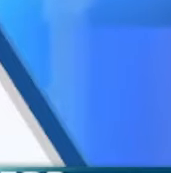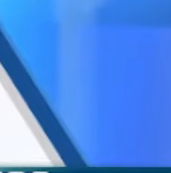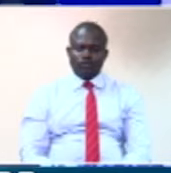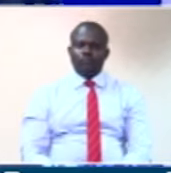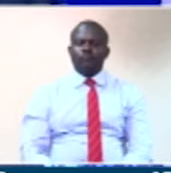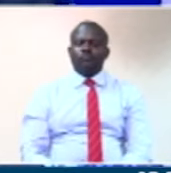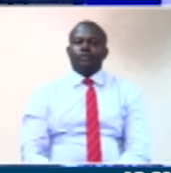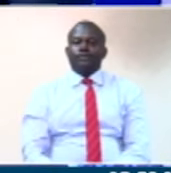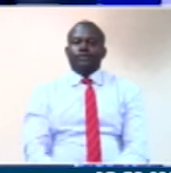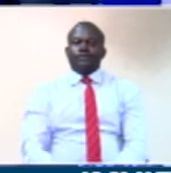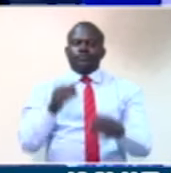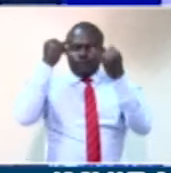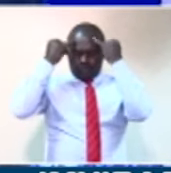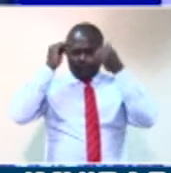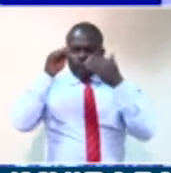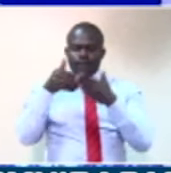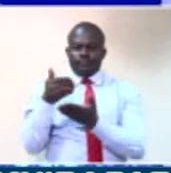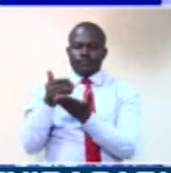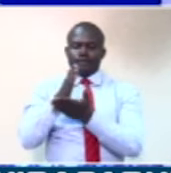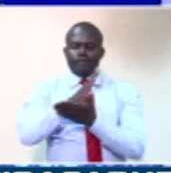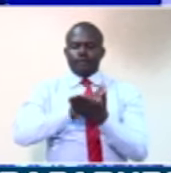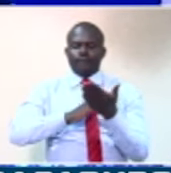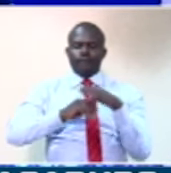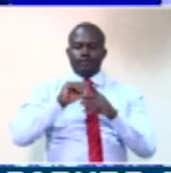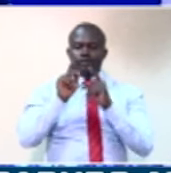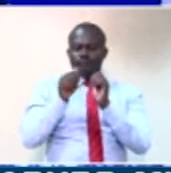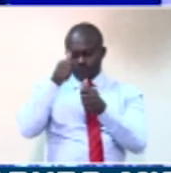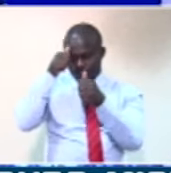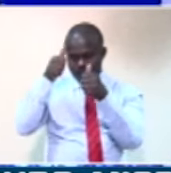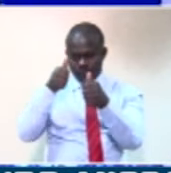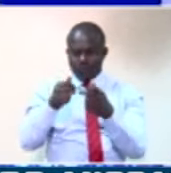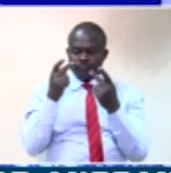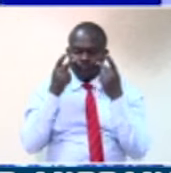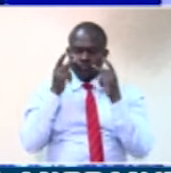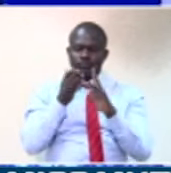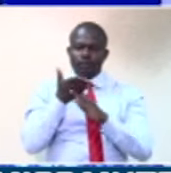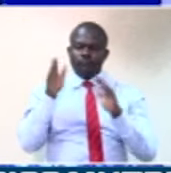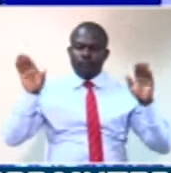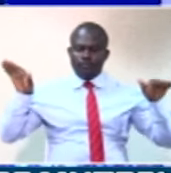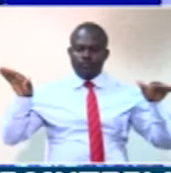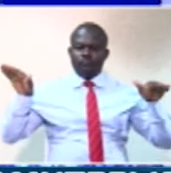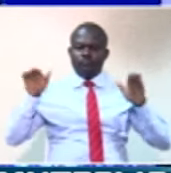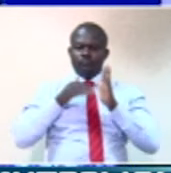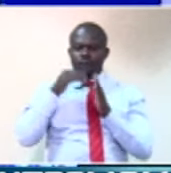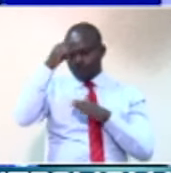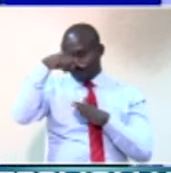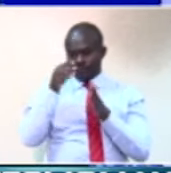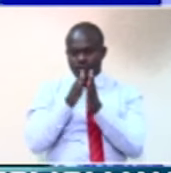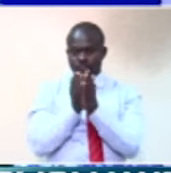Gloria, ngibyo ibitekerezo bya bamwe mu badukurikira batanze banyuze kuri Twitter na Facebook. Ngira